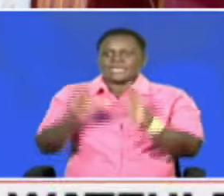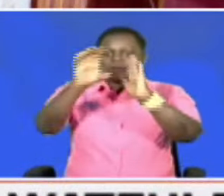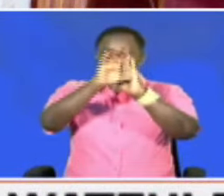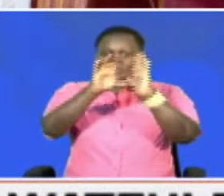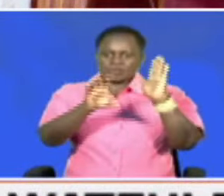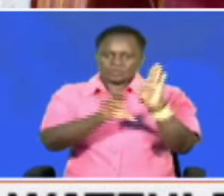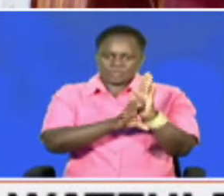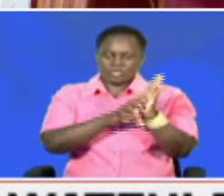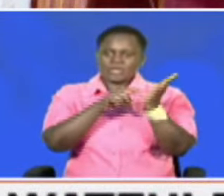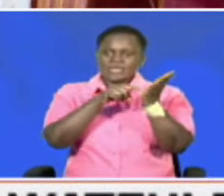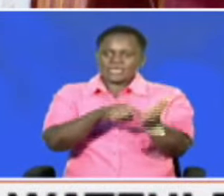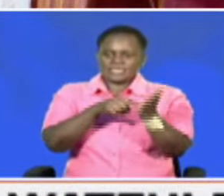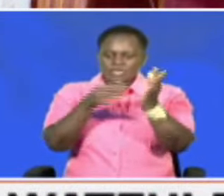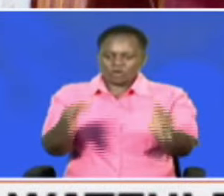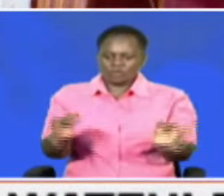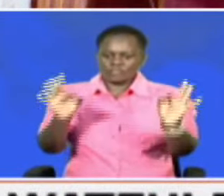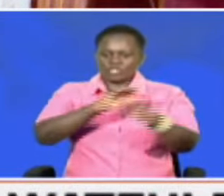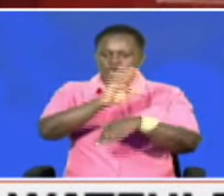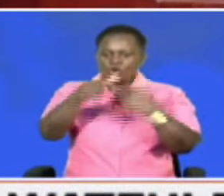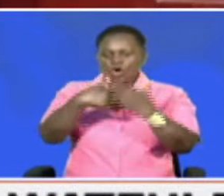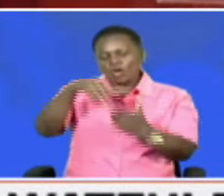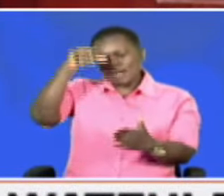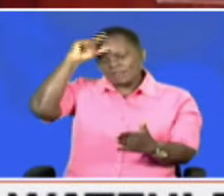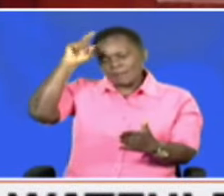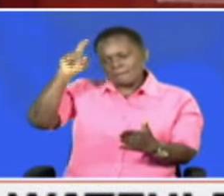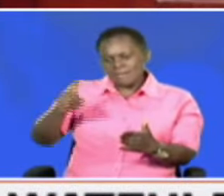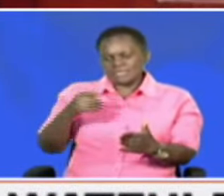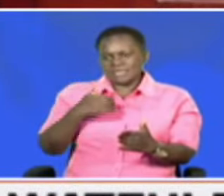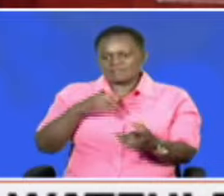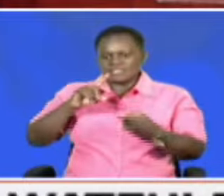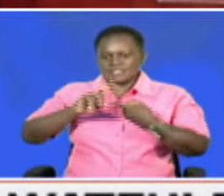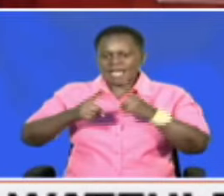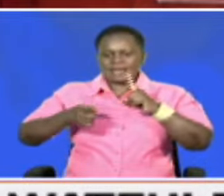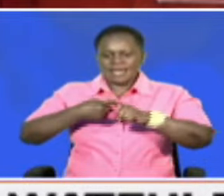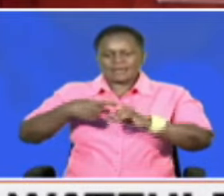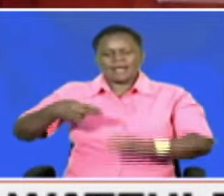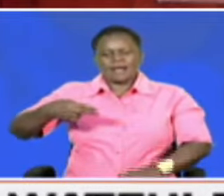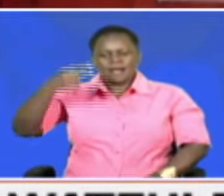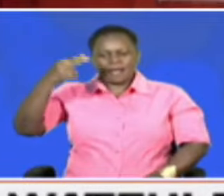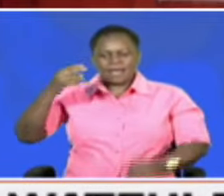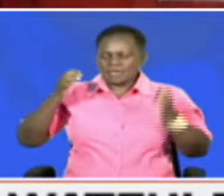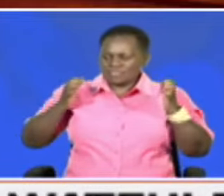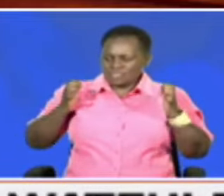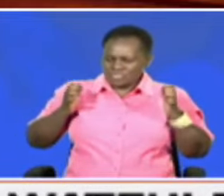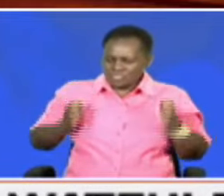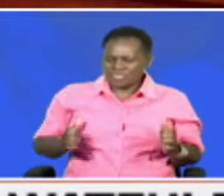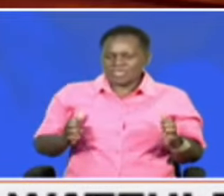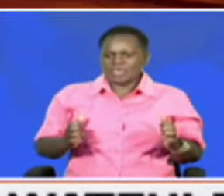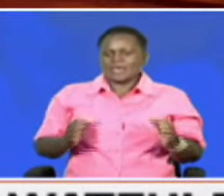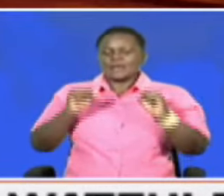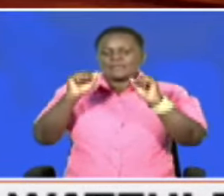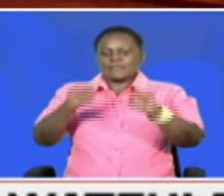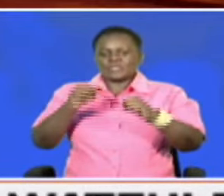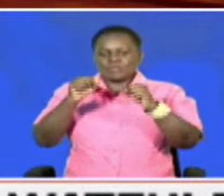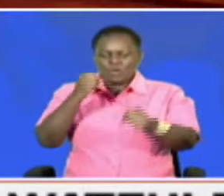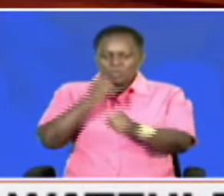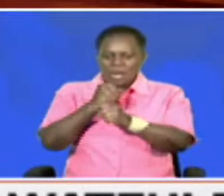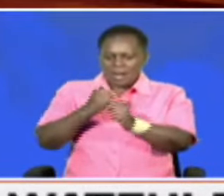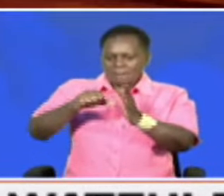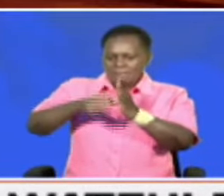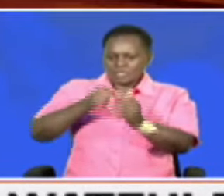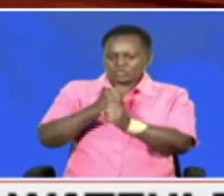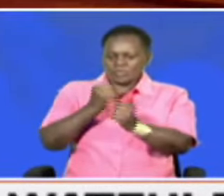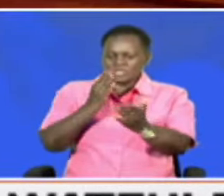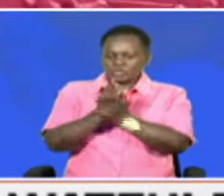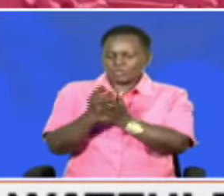katiba inasisitiza kwamba maafisa wote wa serikali lazima wawe na viwango vya juu zaidi vya uadilifu, uwezo na bidii,